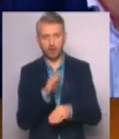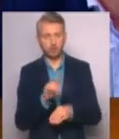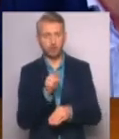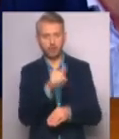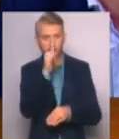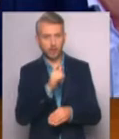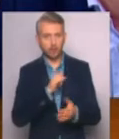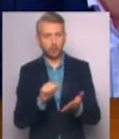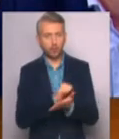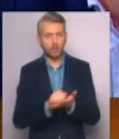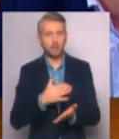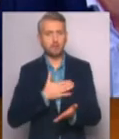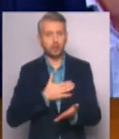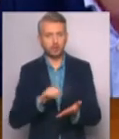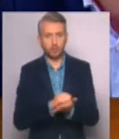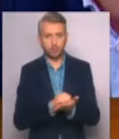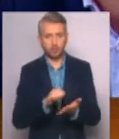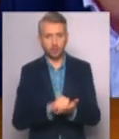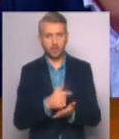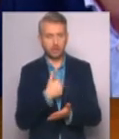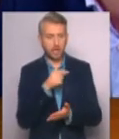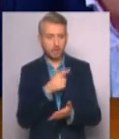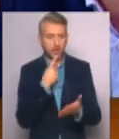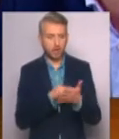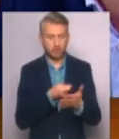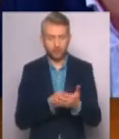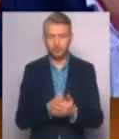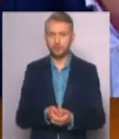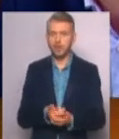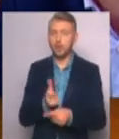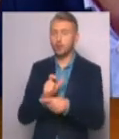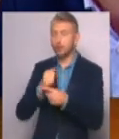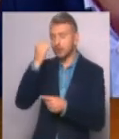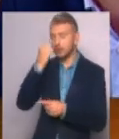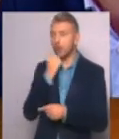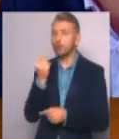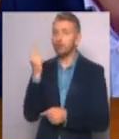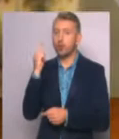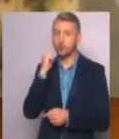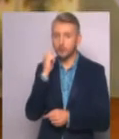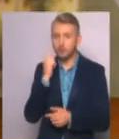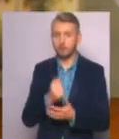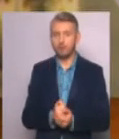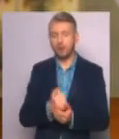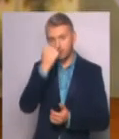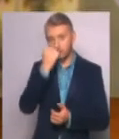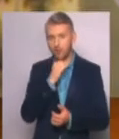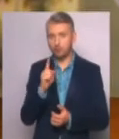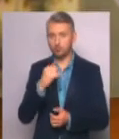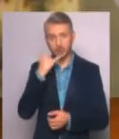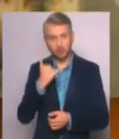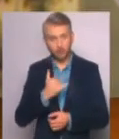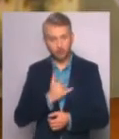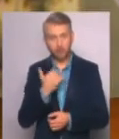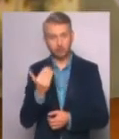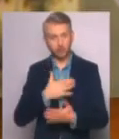документы. Мои документы, я тебя корою. Так. Пані Віра, дуже дякую. Почули. Дякую за те, що зателефонували, за